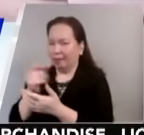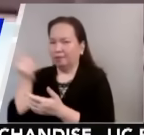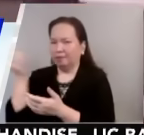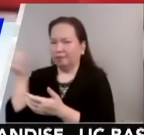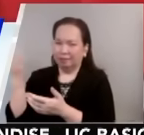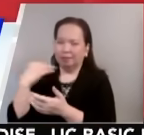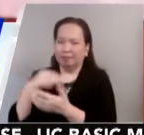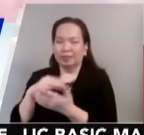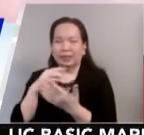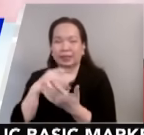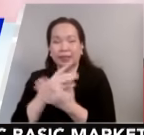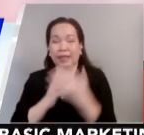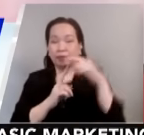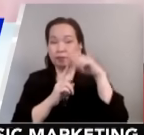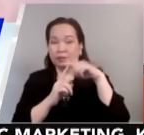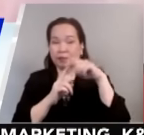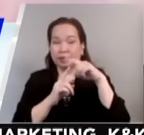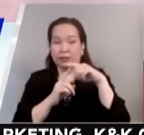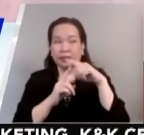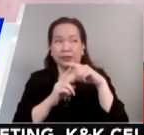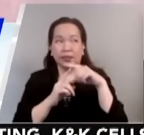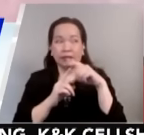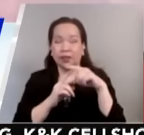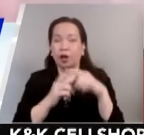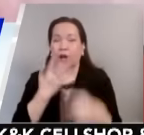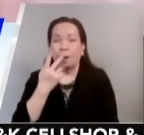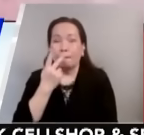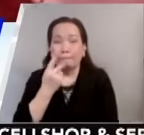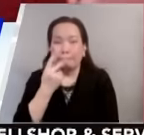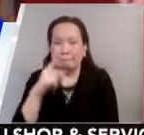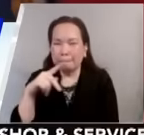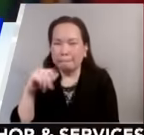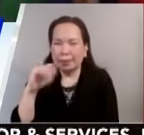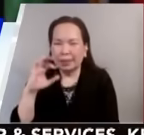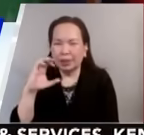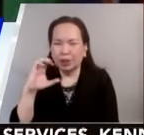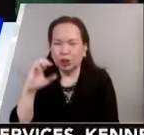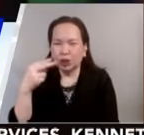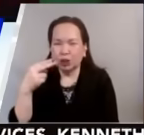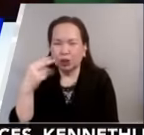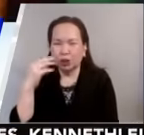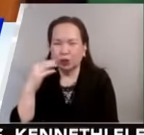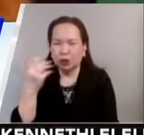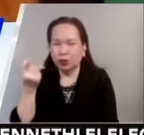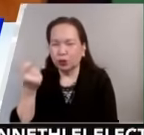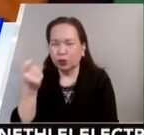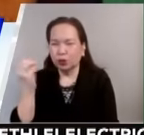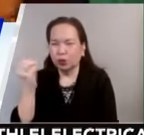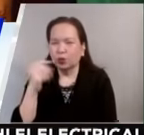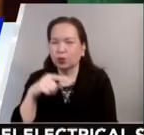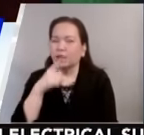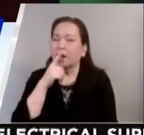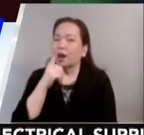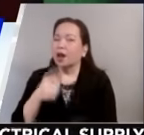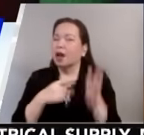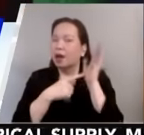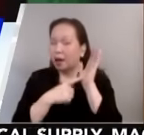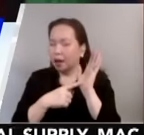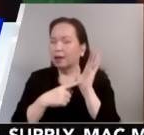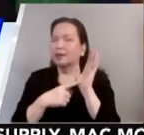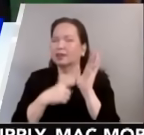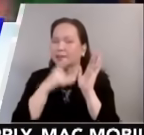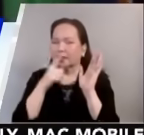t-shirt na peach foss ang color of the year para sa 2024 Ito po ang pampaswerteng kulay ng taon kaya bili na po